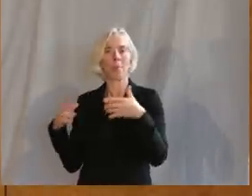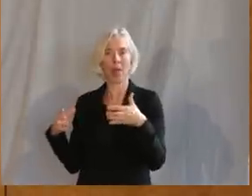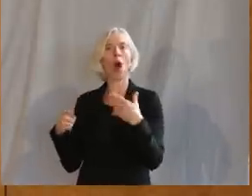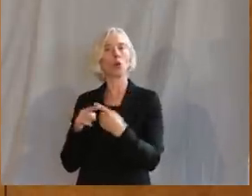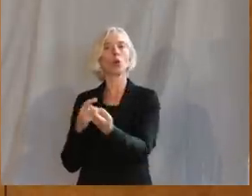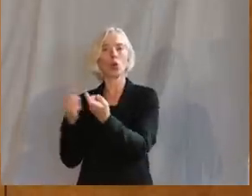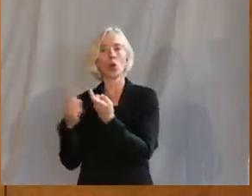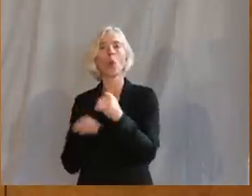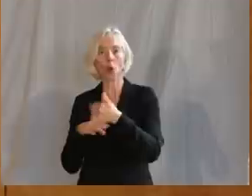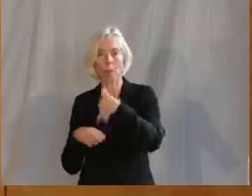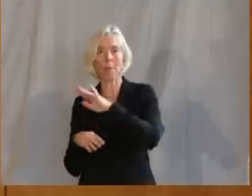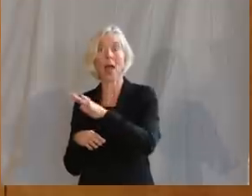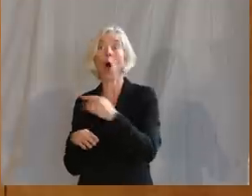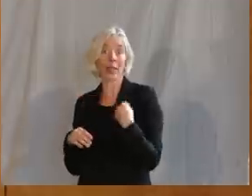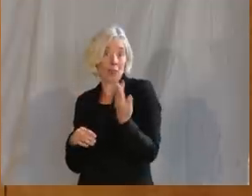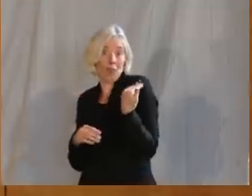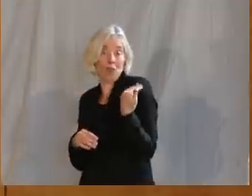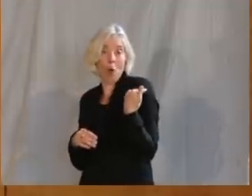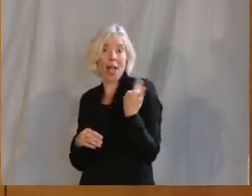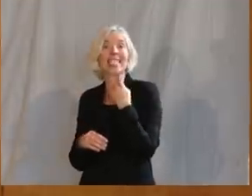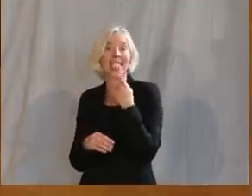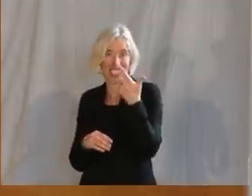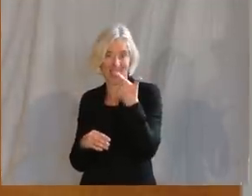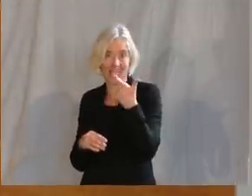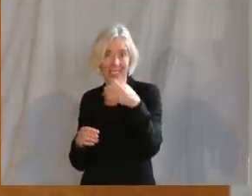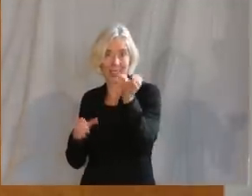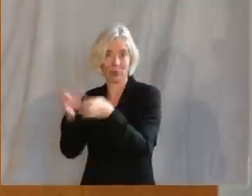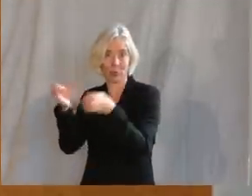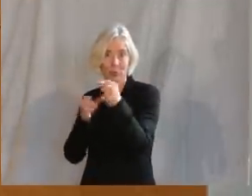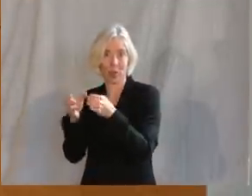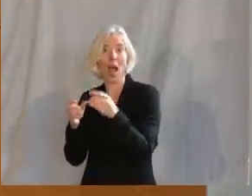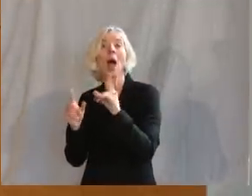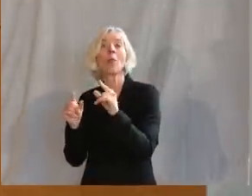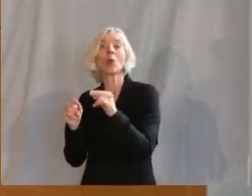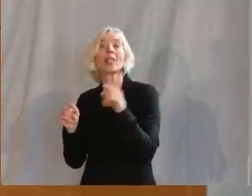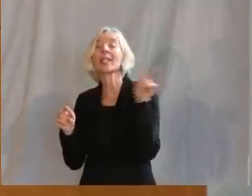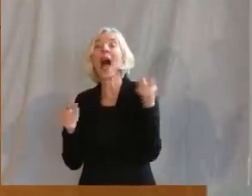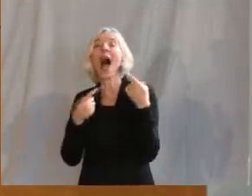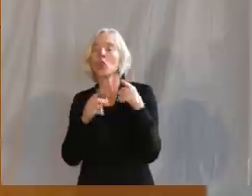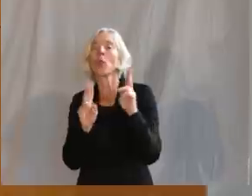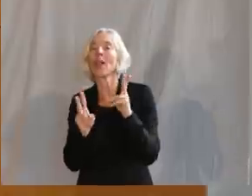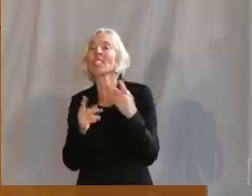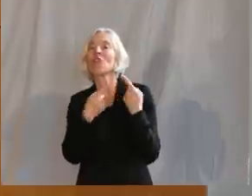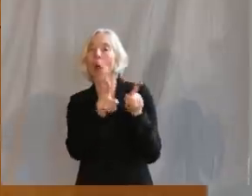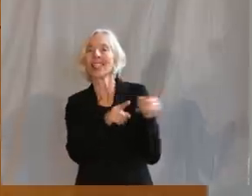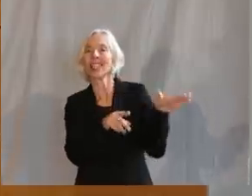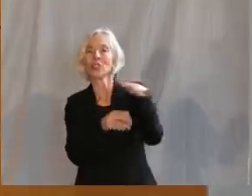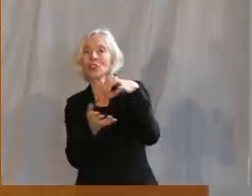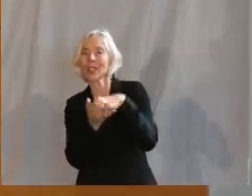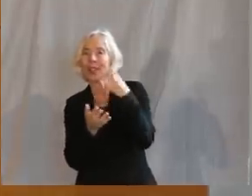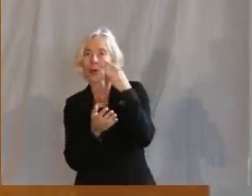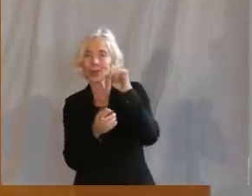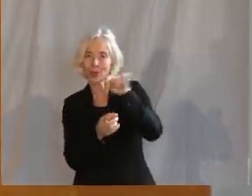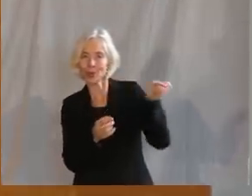Und die, von denen wir jetzt gesprochen haben, sind städtische Mitarbeiter, die jetzt im Sinne von einer Taskforce zusammengestellt werden, um